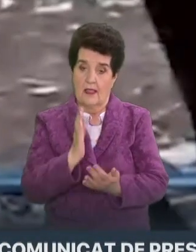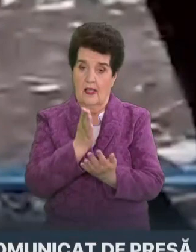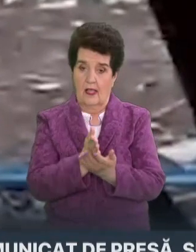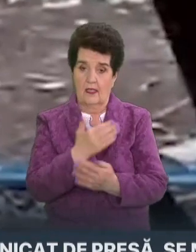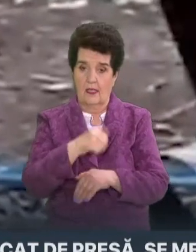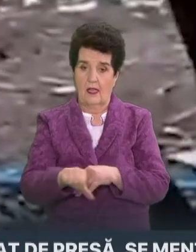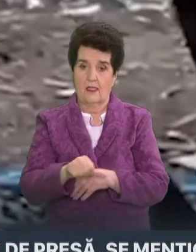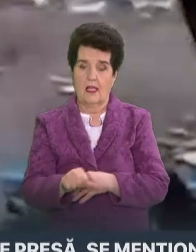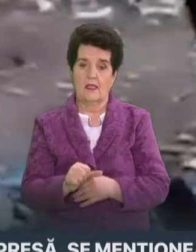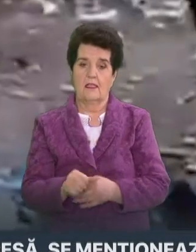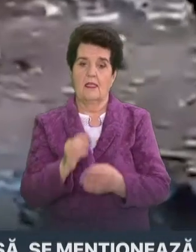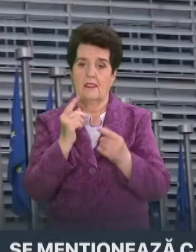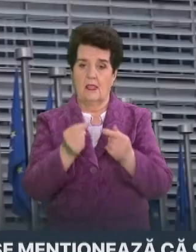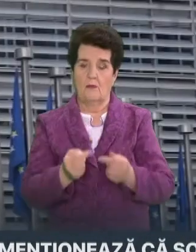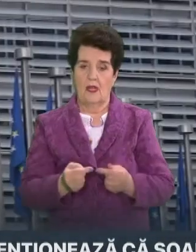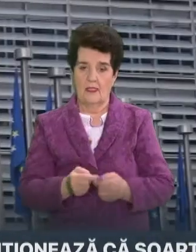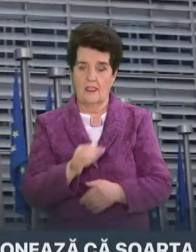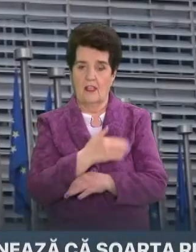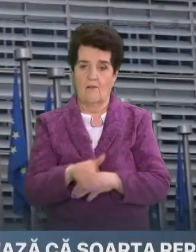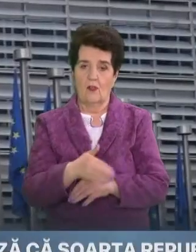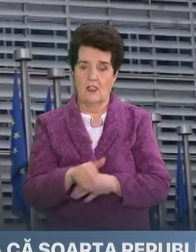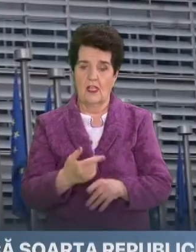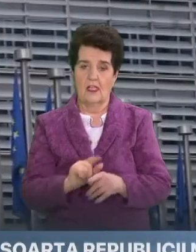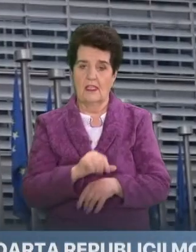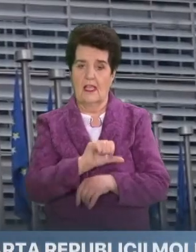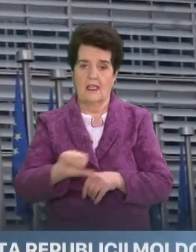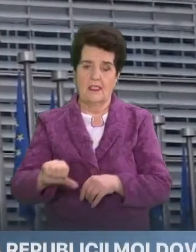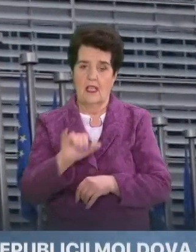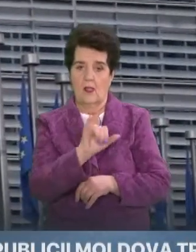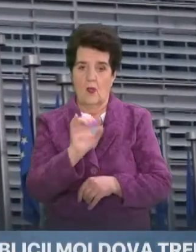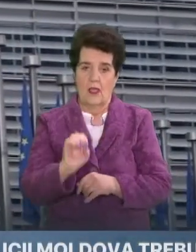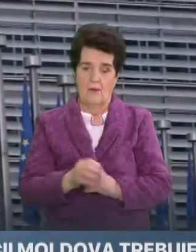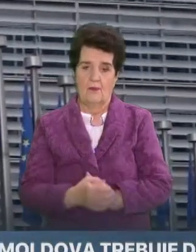la adresa stabilității și securității frontierelor externe ale Uniunii Europene.